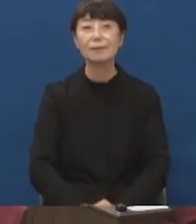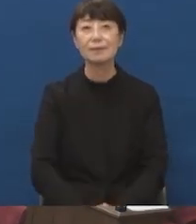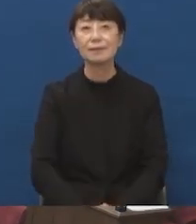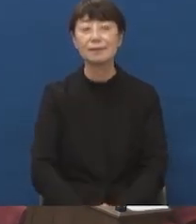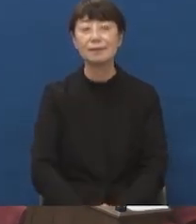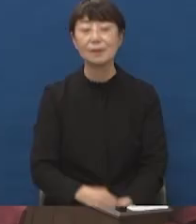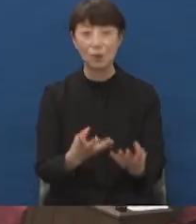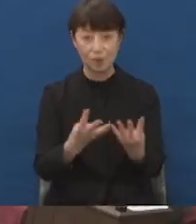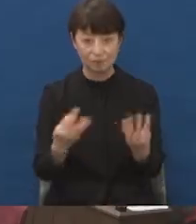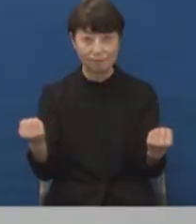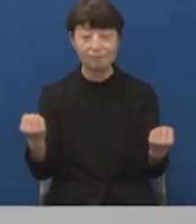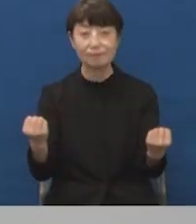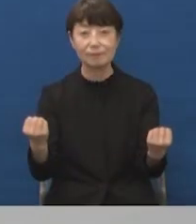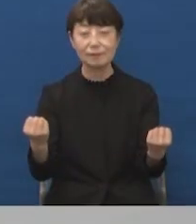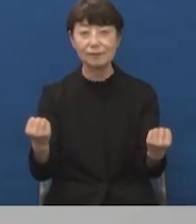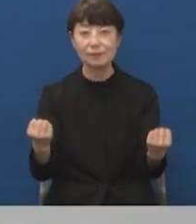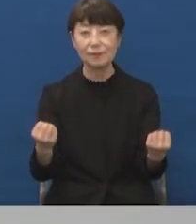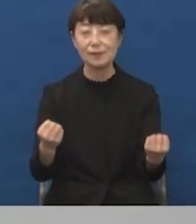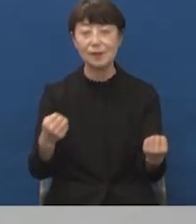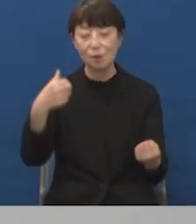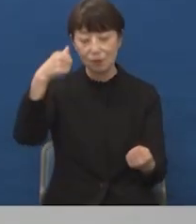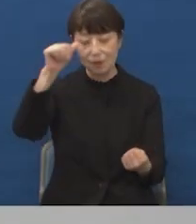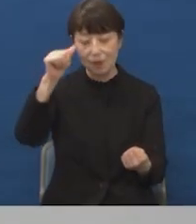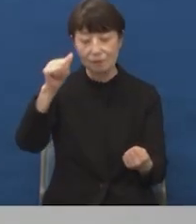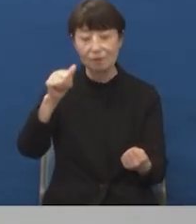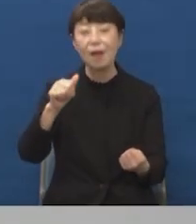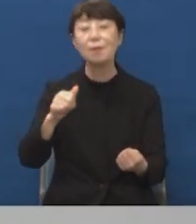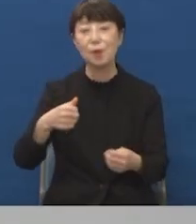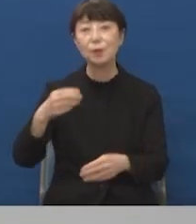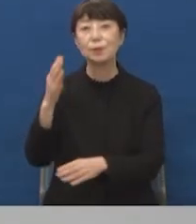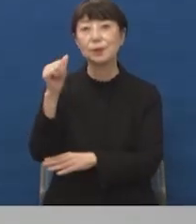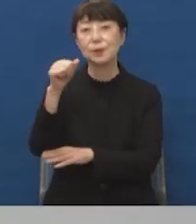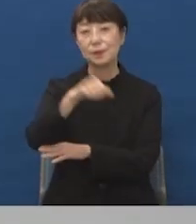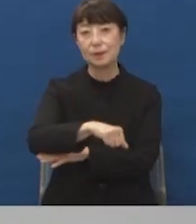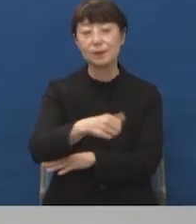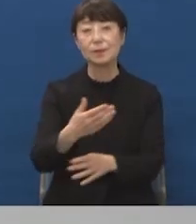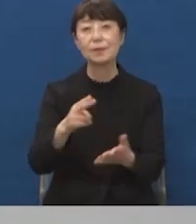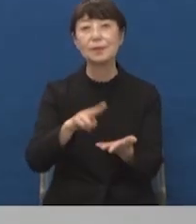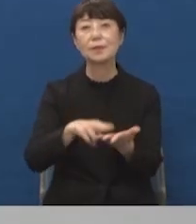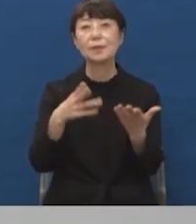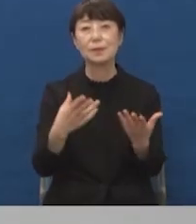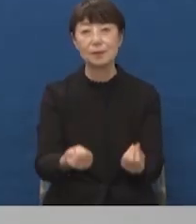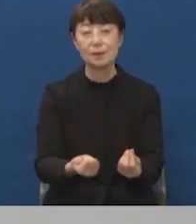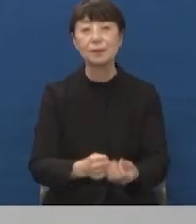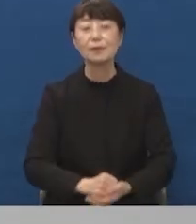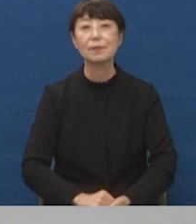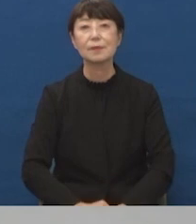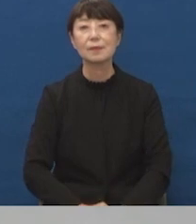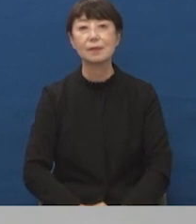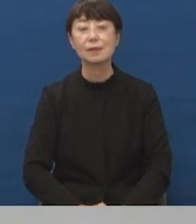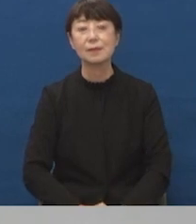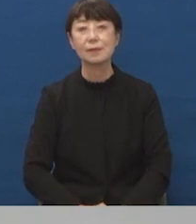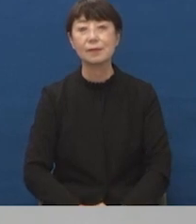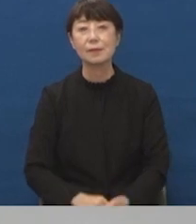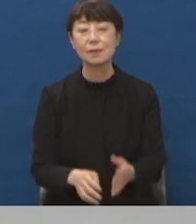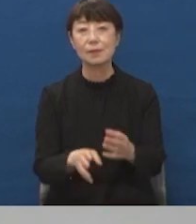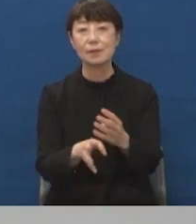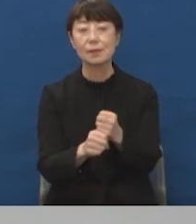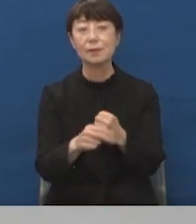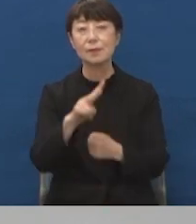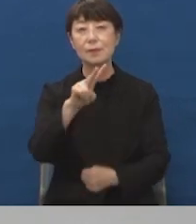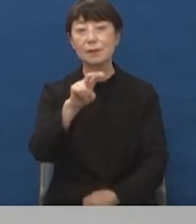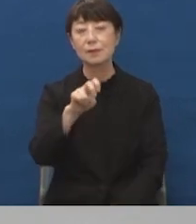多数であります。よって本案は原案のとおり同意することに決しました。日程第20、議